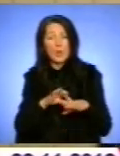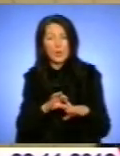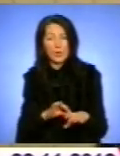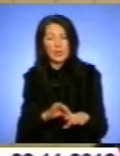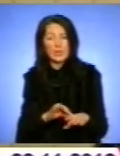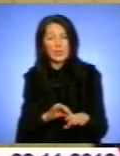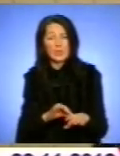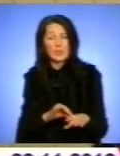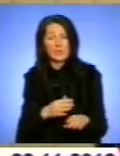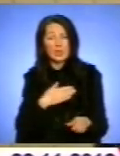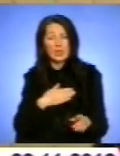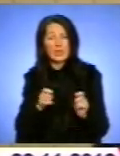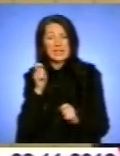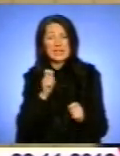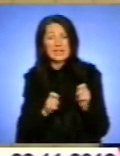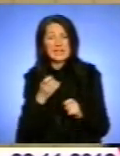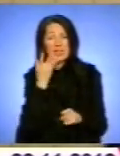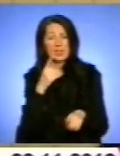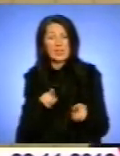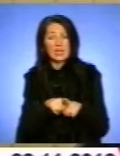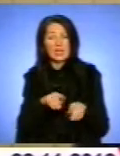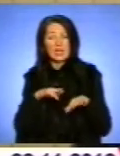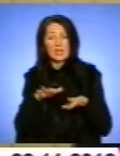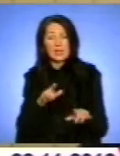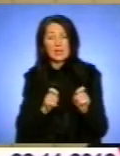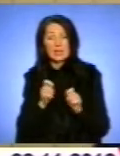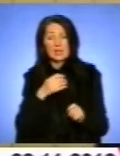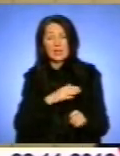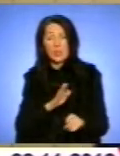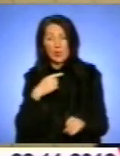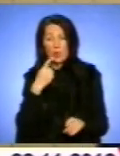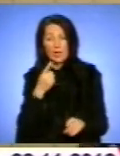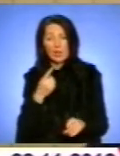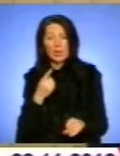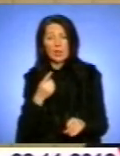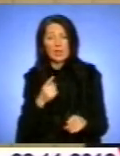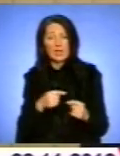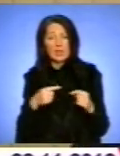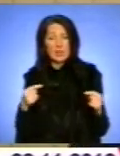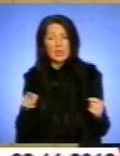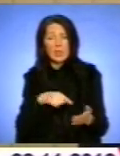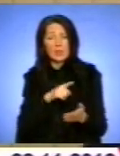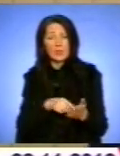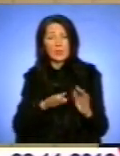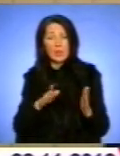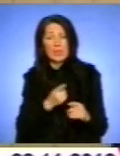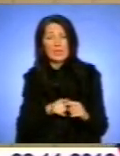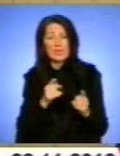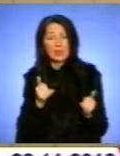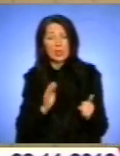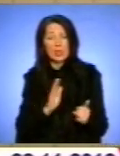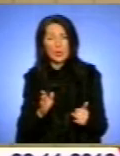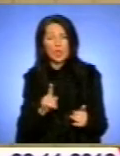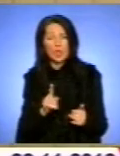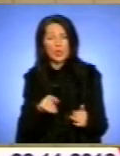наших, скажімо, сесій, от коли такі ділові сесії. Я не буду говорити, навіть не звертати увагу на ті деякі моменти, які сьогодні піднімались,